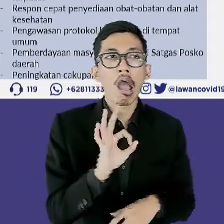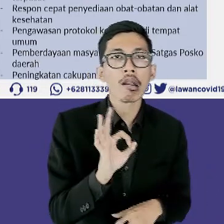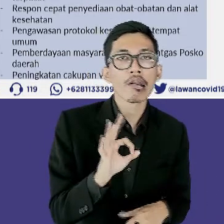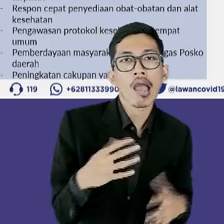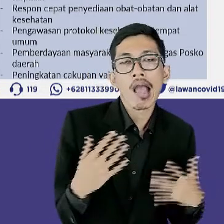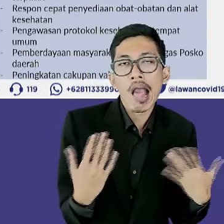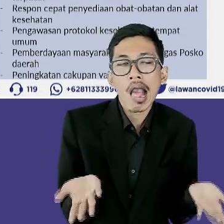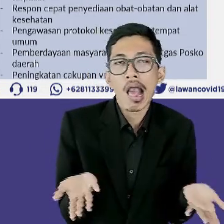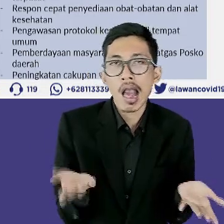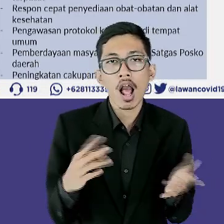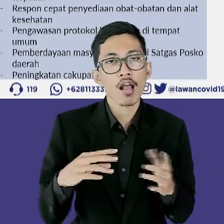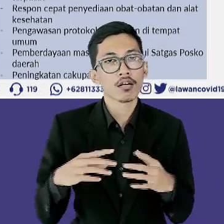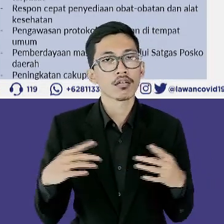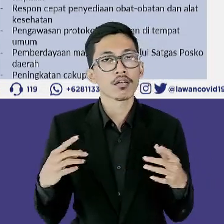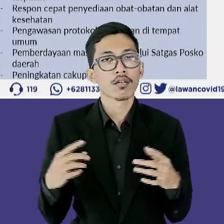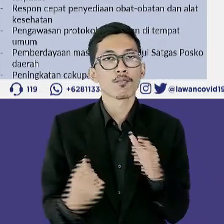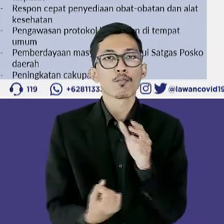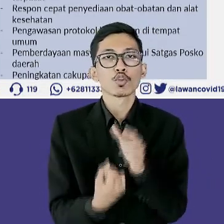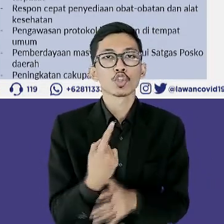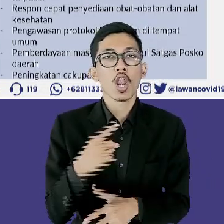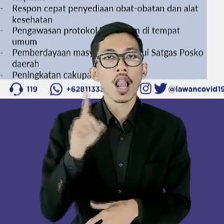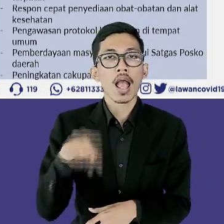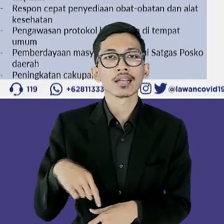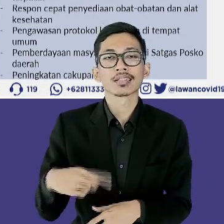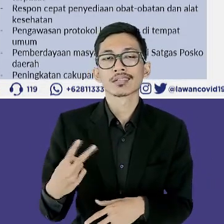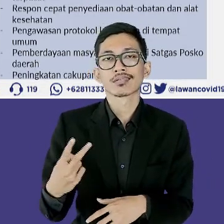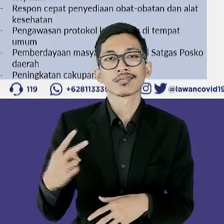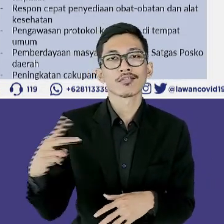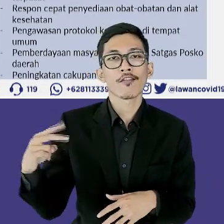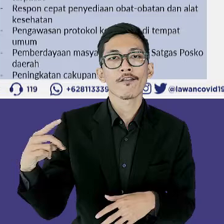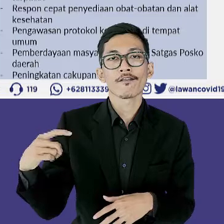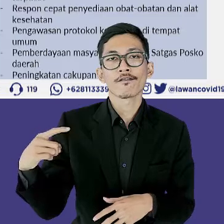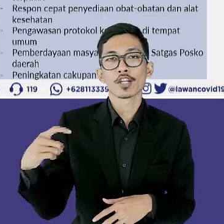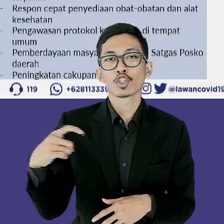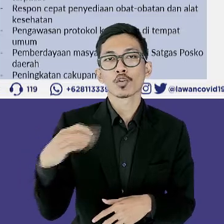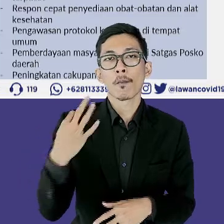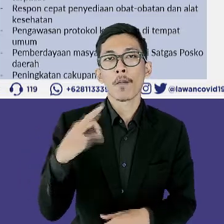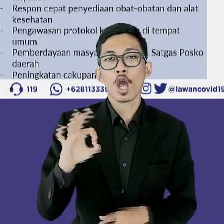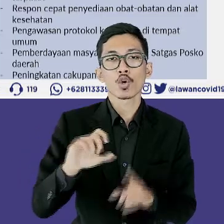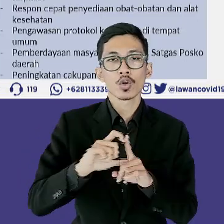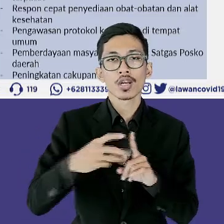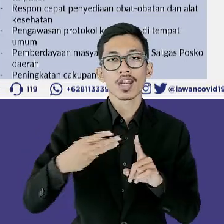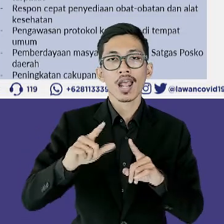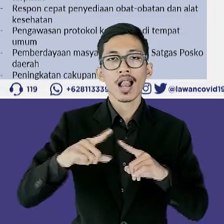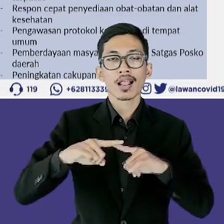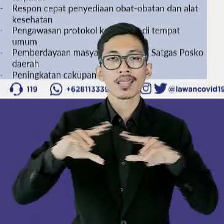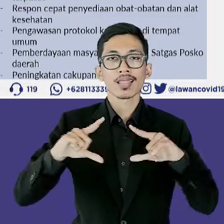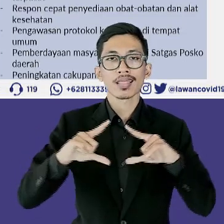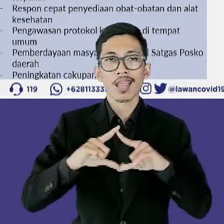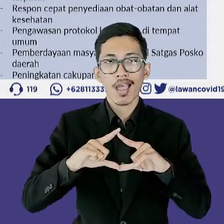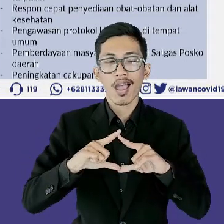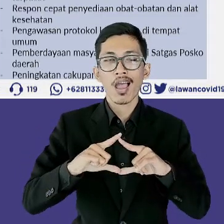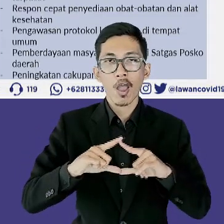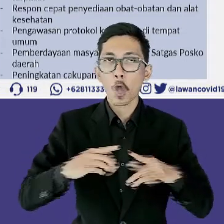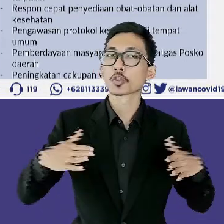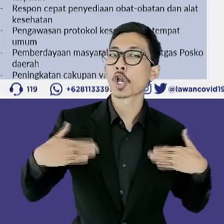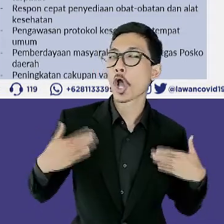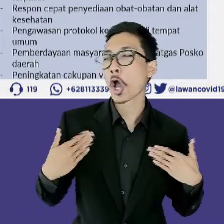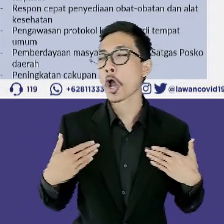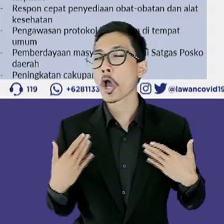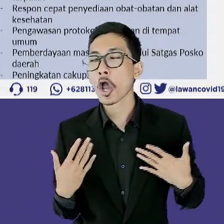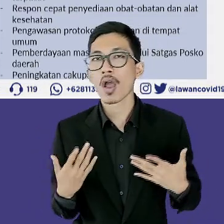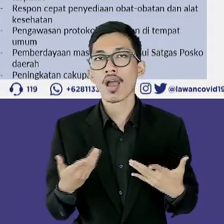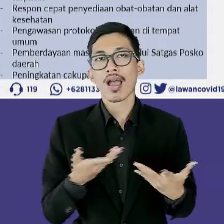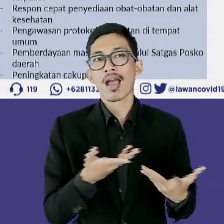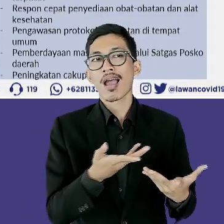Klaster mulai bermunculan, salah satunya adalah klaster kegiatan keagamaan. Euforia terbebas dari